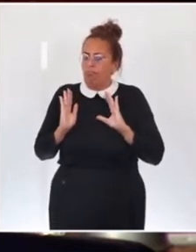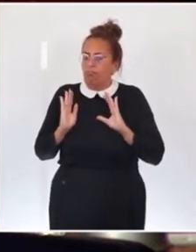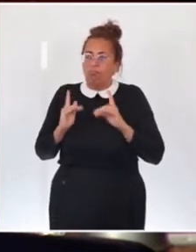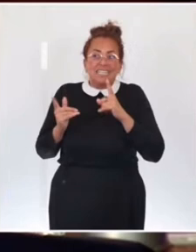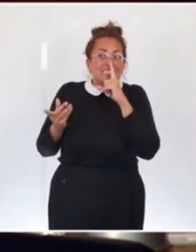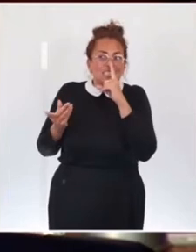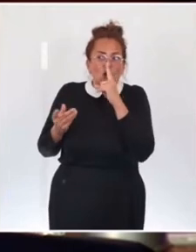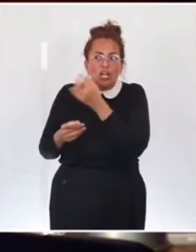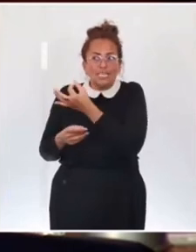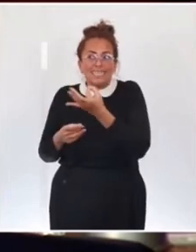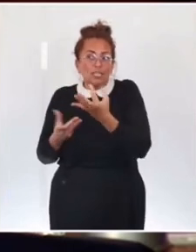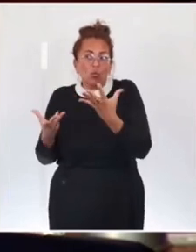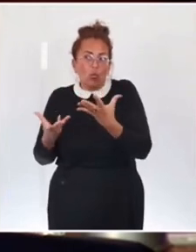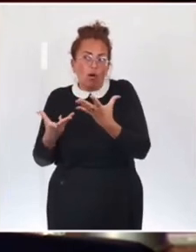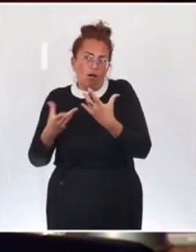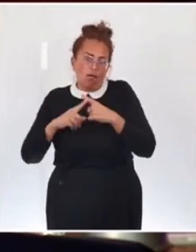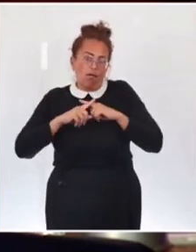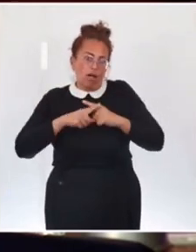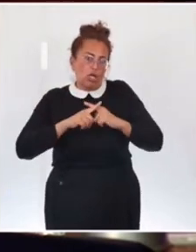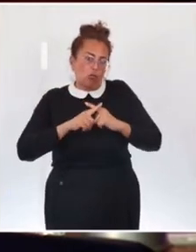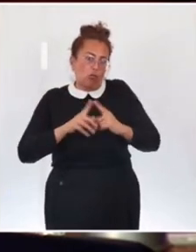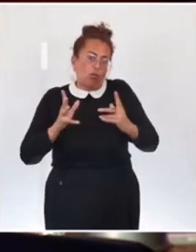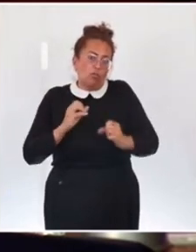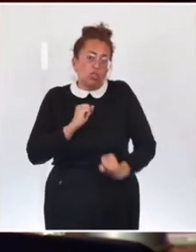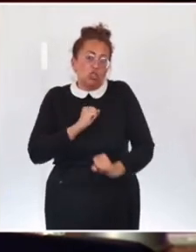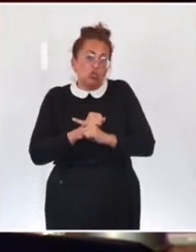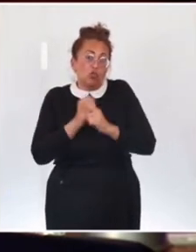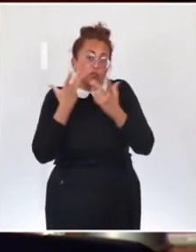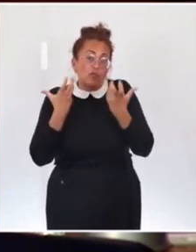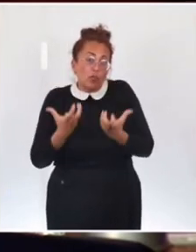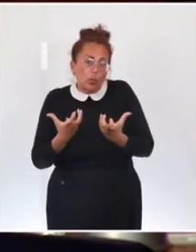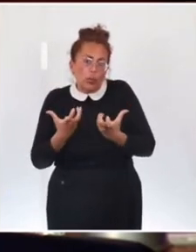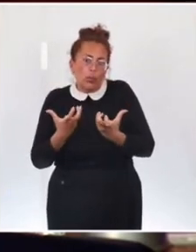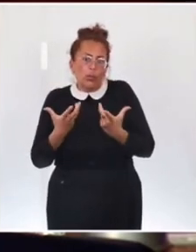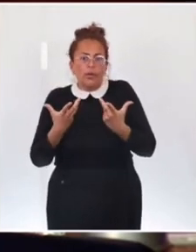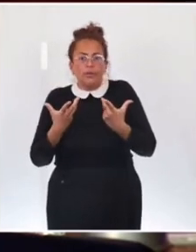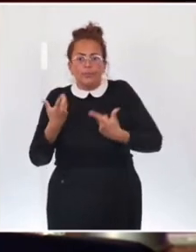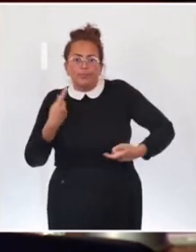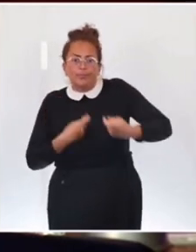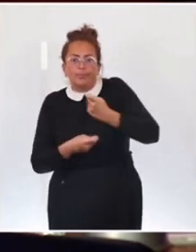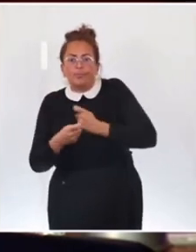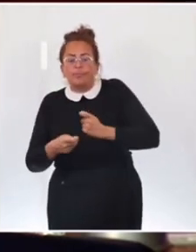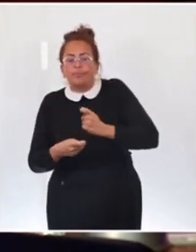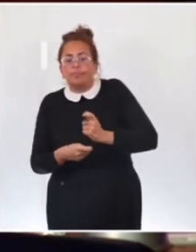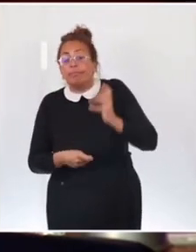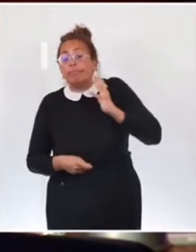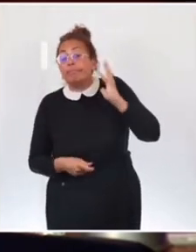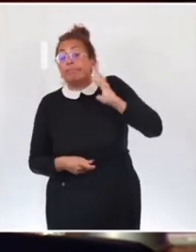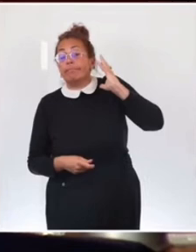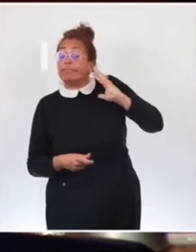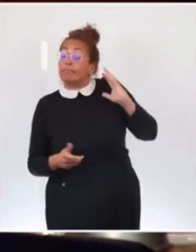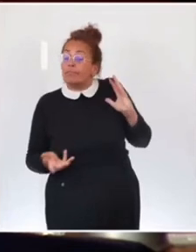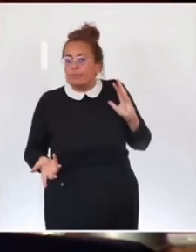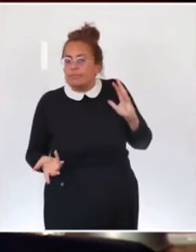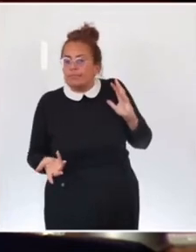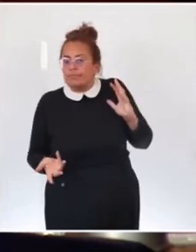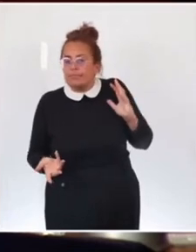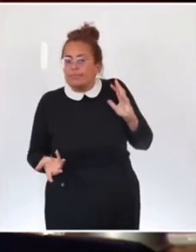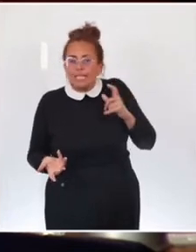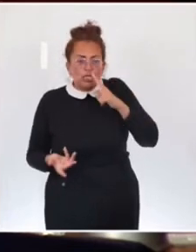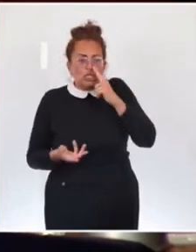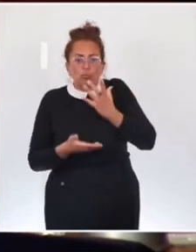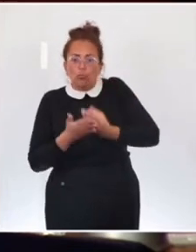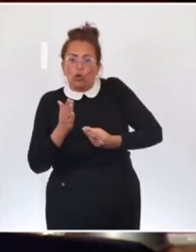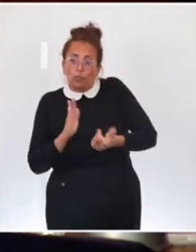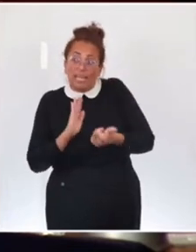notre rôle, à moins d'être nostalgique des économies administrées, notre rôle, excusez-moi de dire que ça n'est pas cela. Non mais ça n'est pas